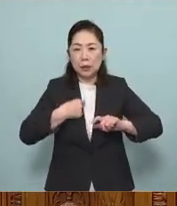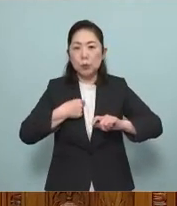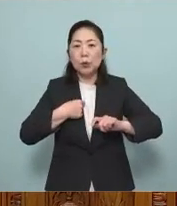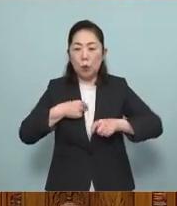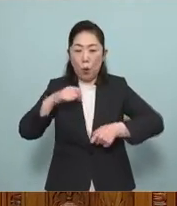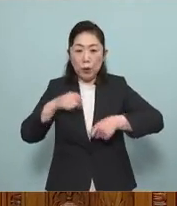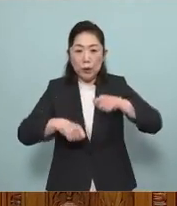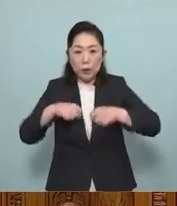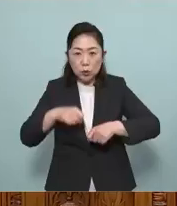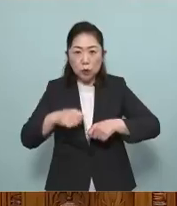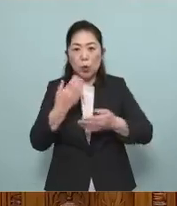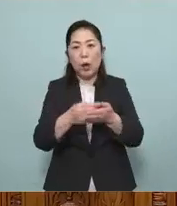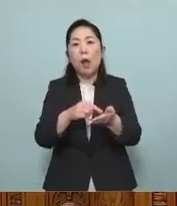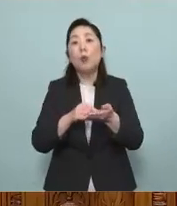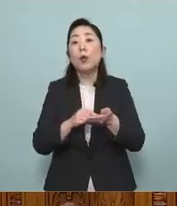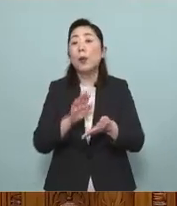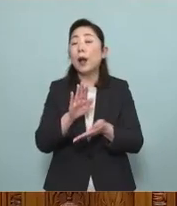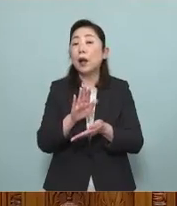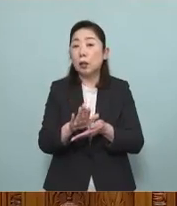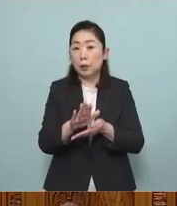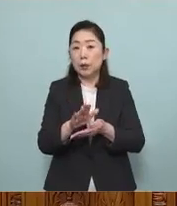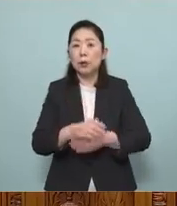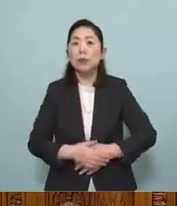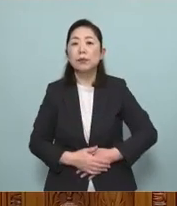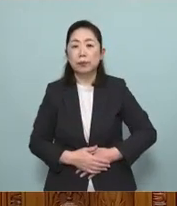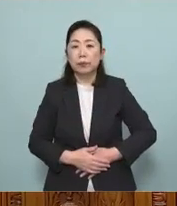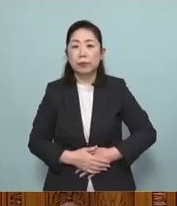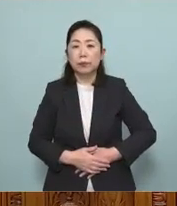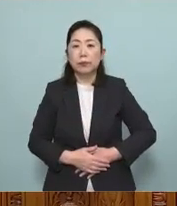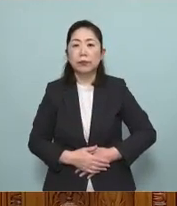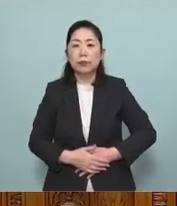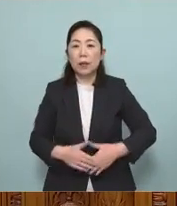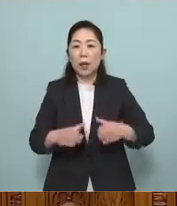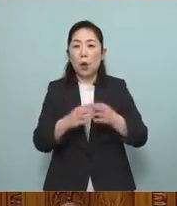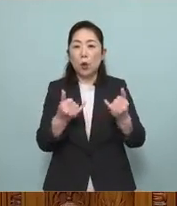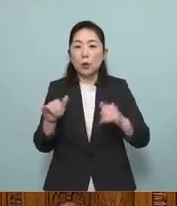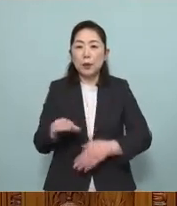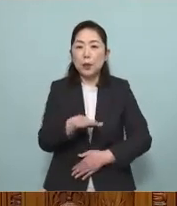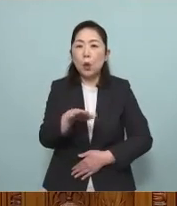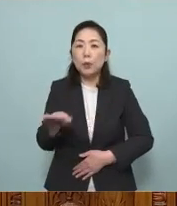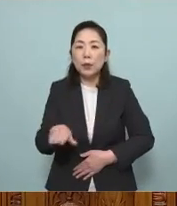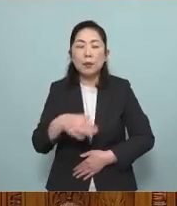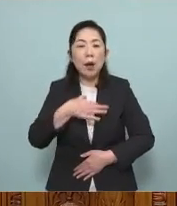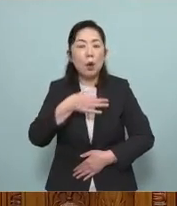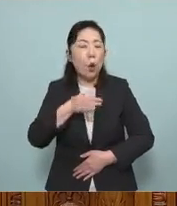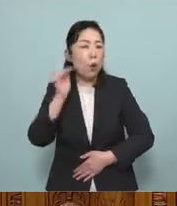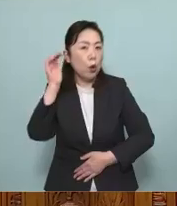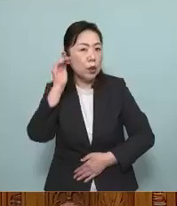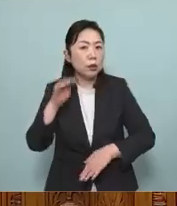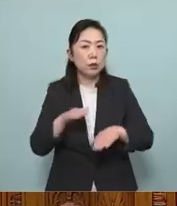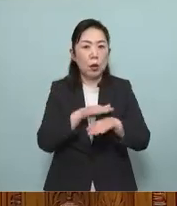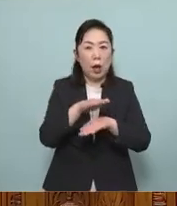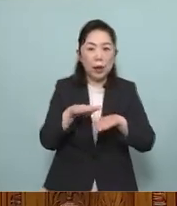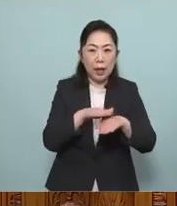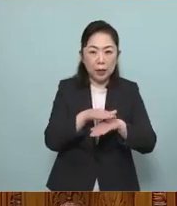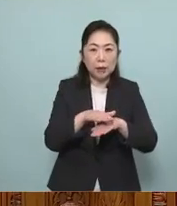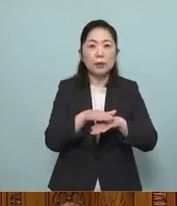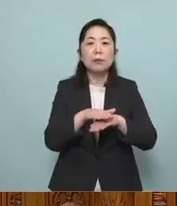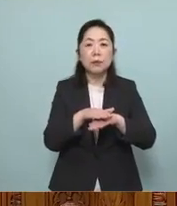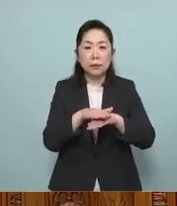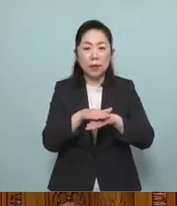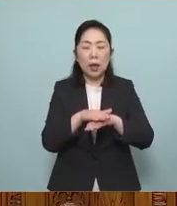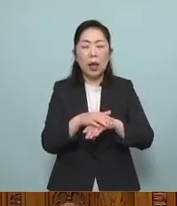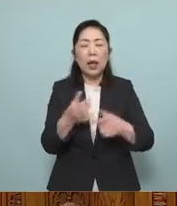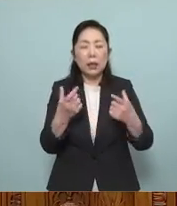められています。その最大の原動力は、国民の声です。国民の声なき声に丁